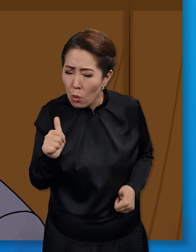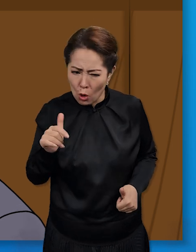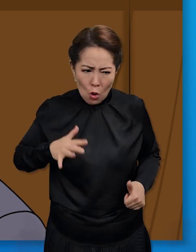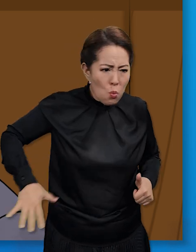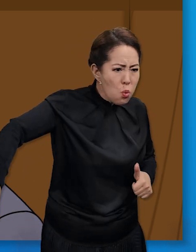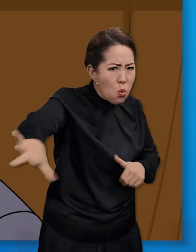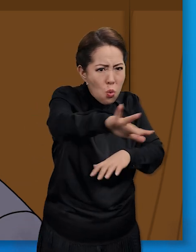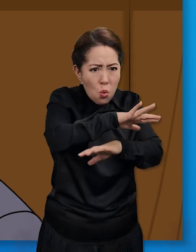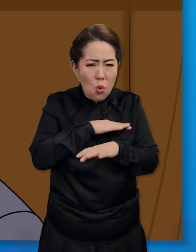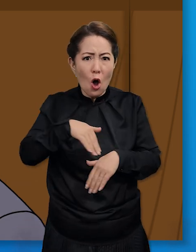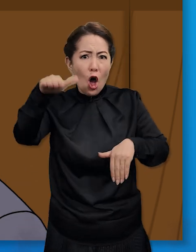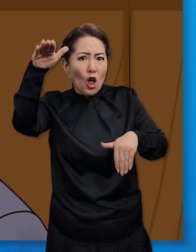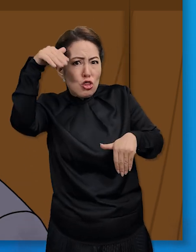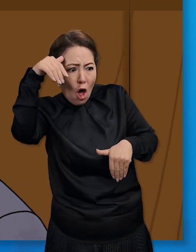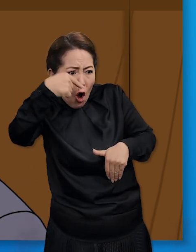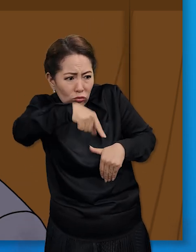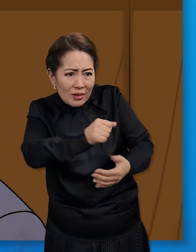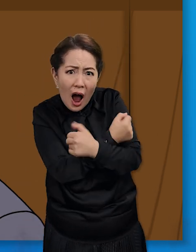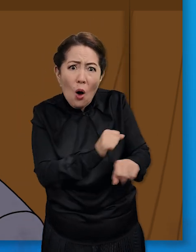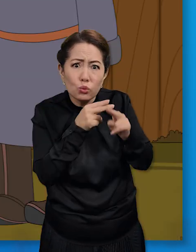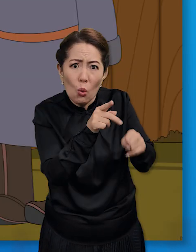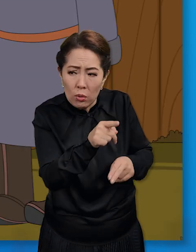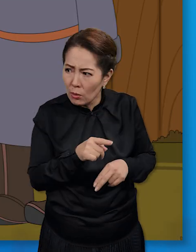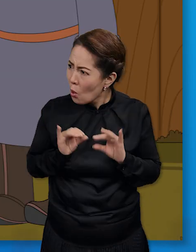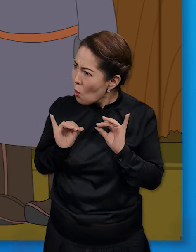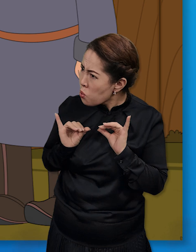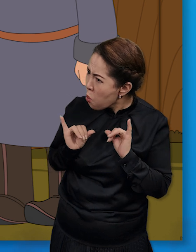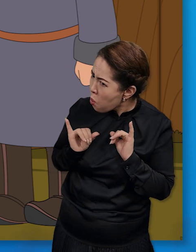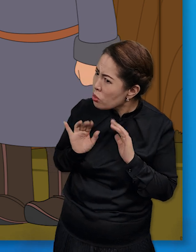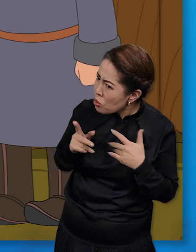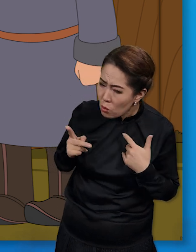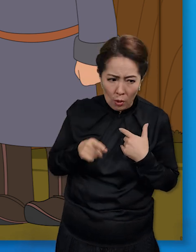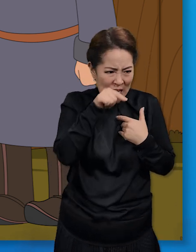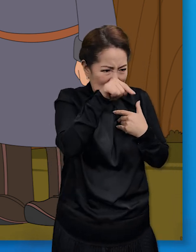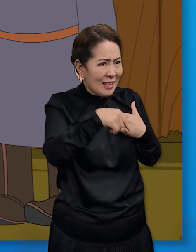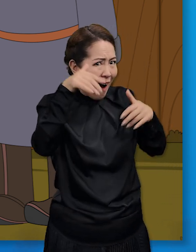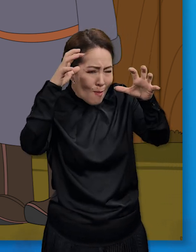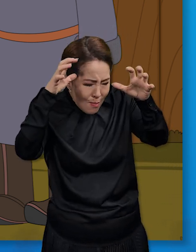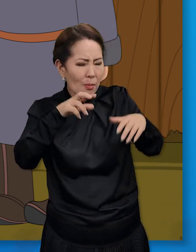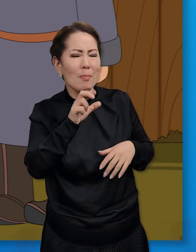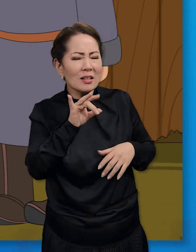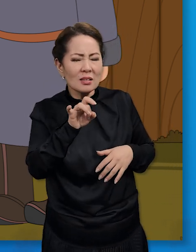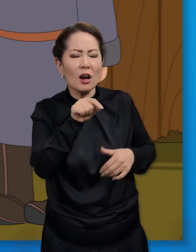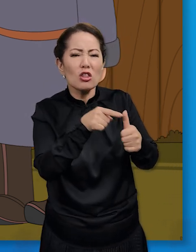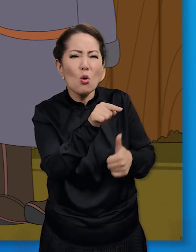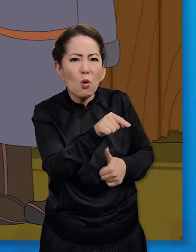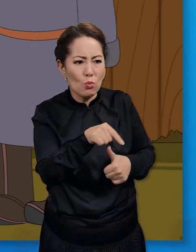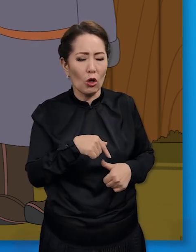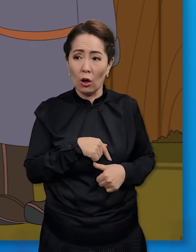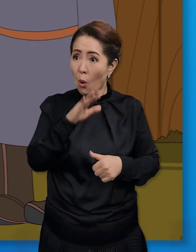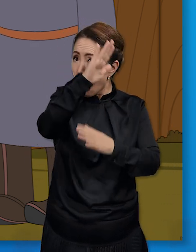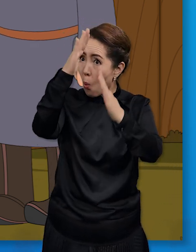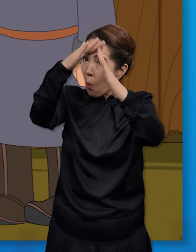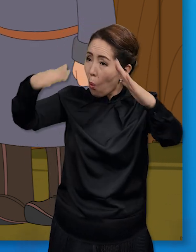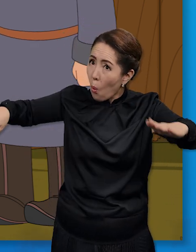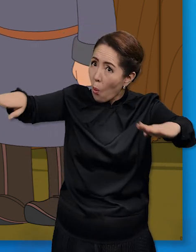Хүрээний бүх нохтыг сулалсан арын ууланд суудаг араатан басар гэж мөн байхаа. Та нар тэр уулыг зүглээд